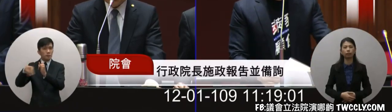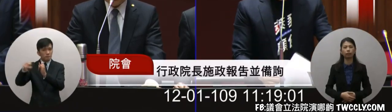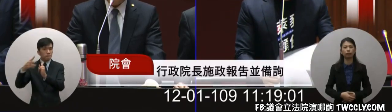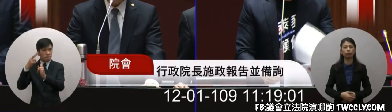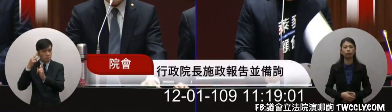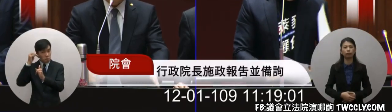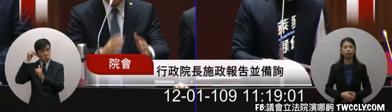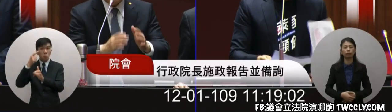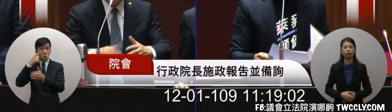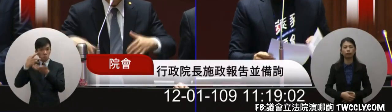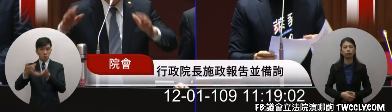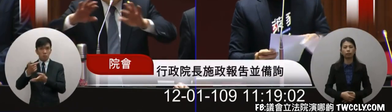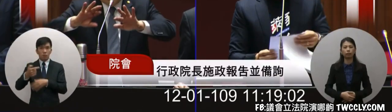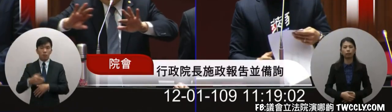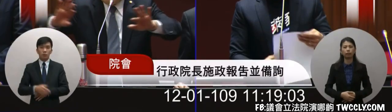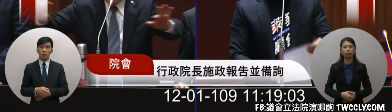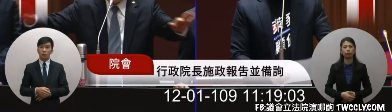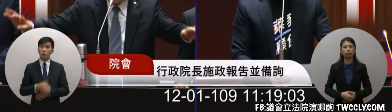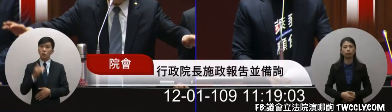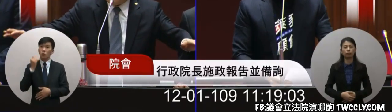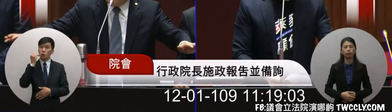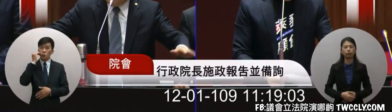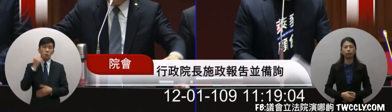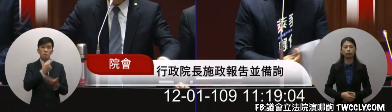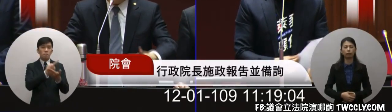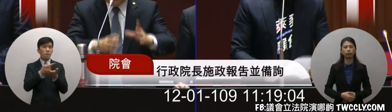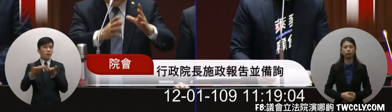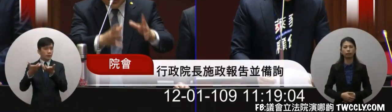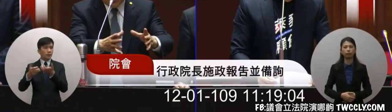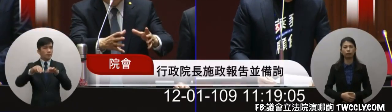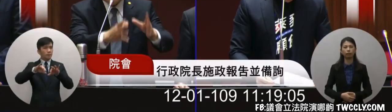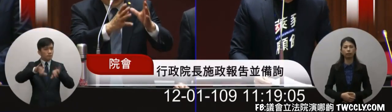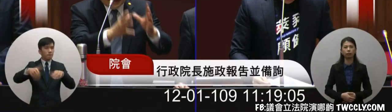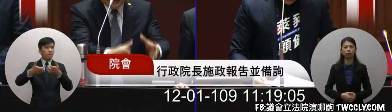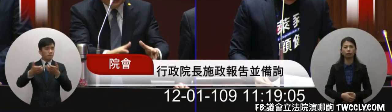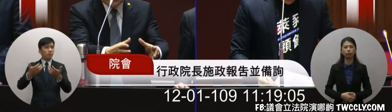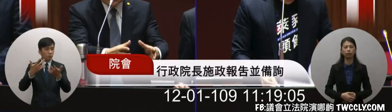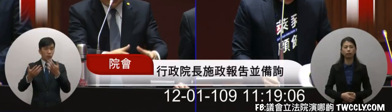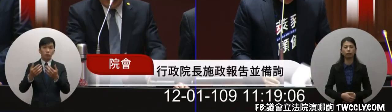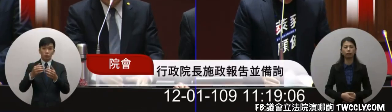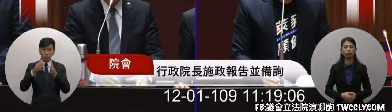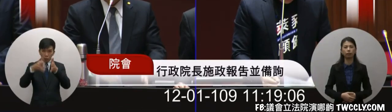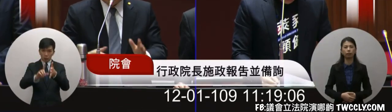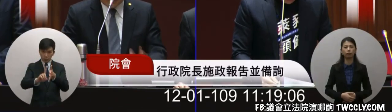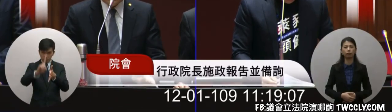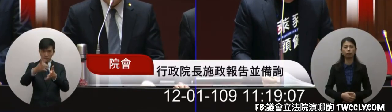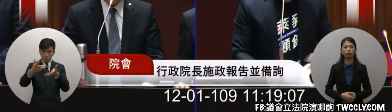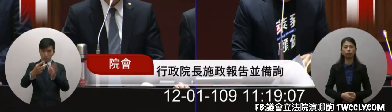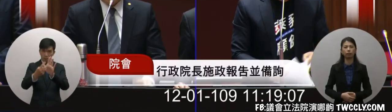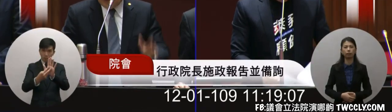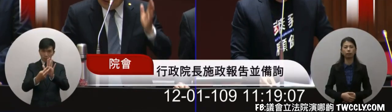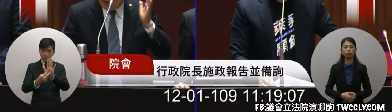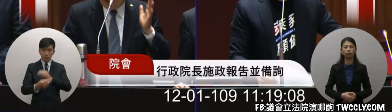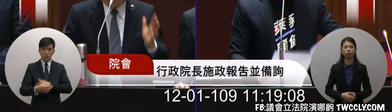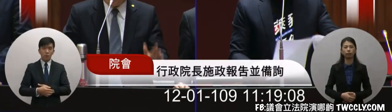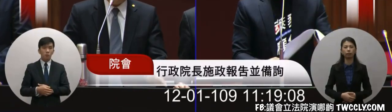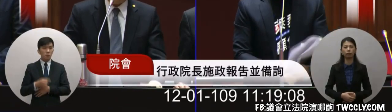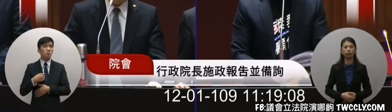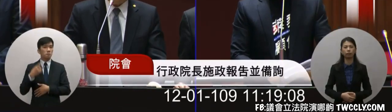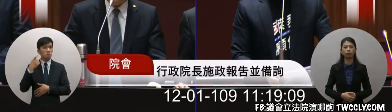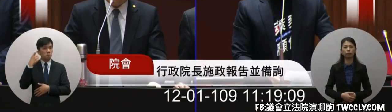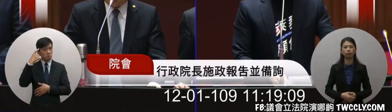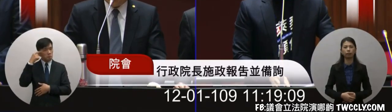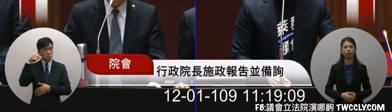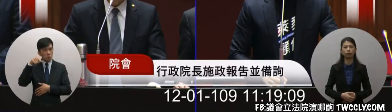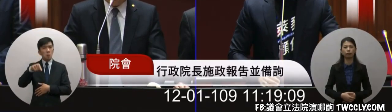那如果就单纯什么都把它切割开来，只有就这一件事情来，我相信当然会有高比例